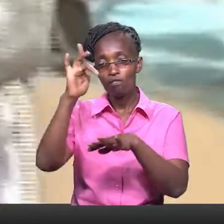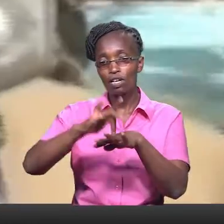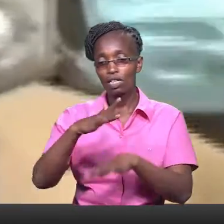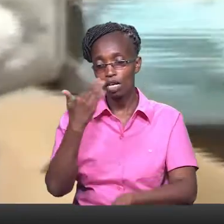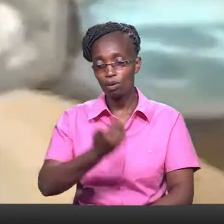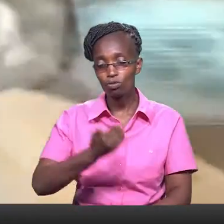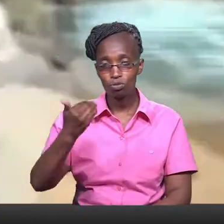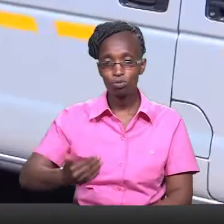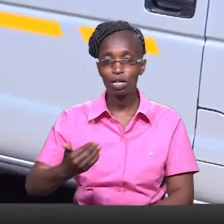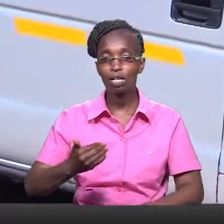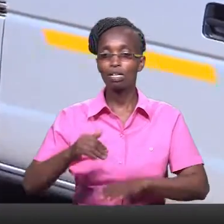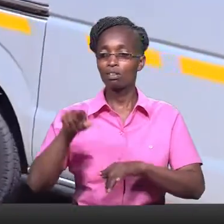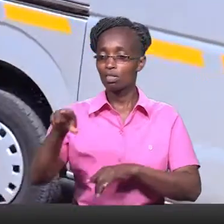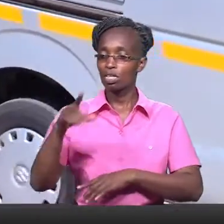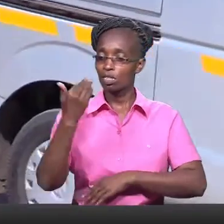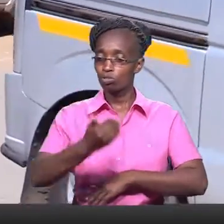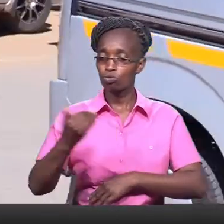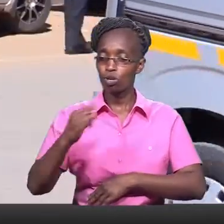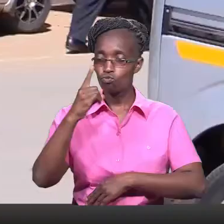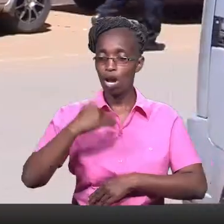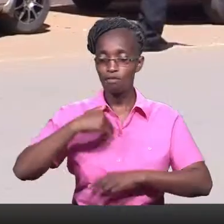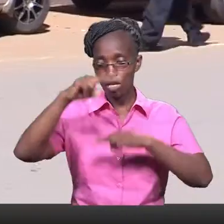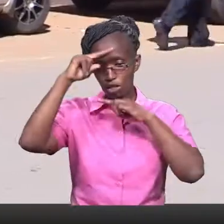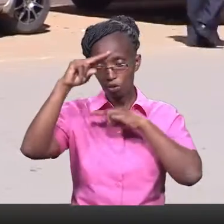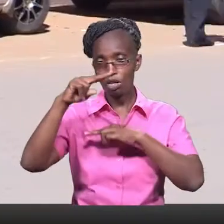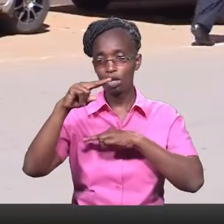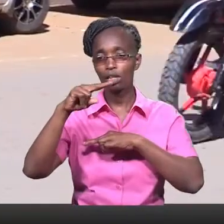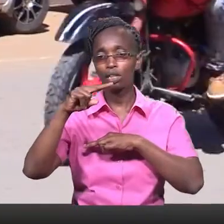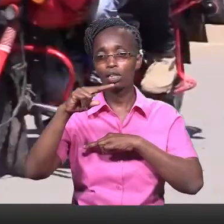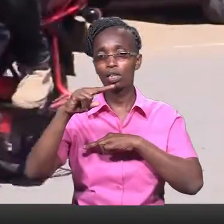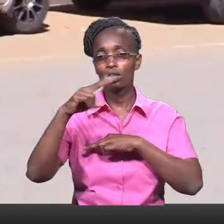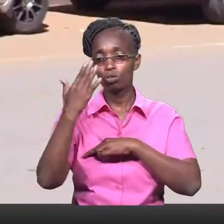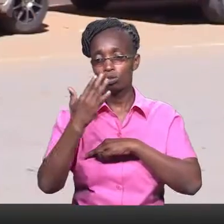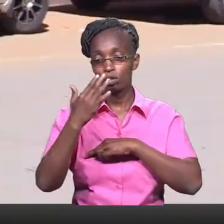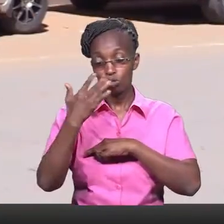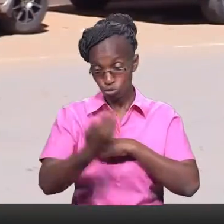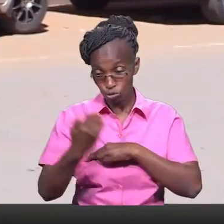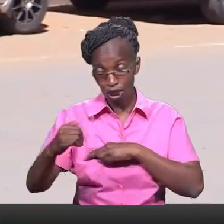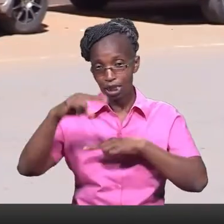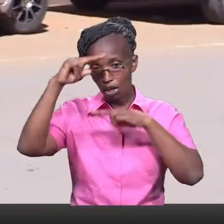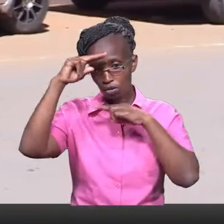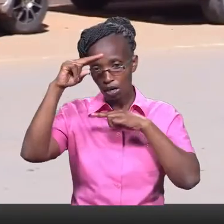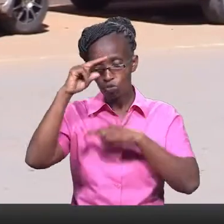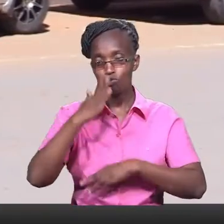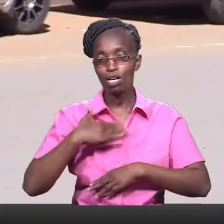go. Kwa wazazi yao wako na watoto wako secondary, kwa wapatie